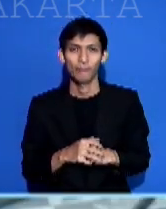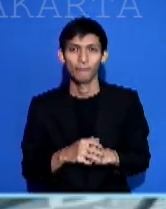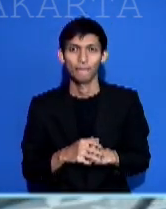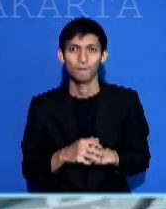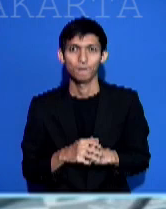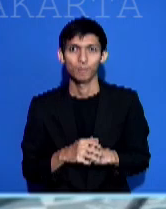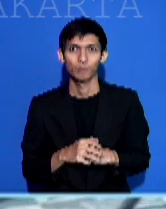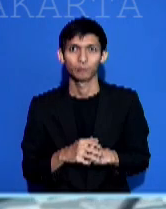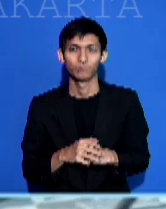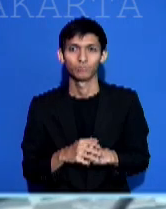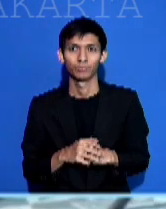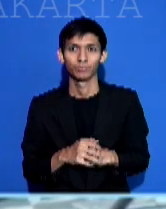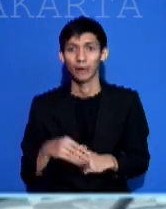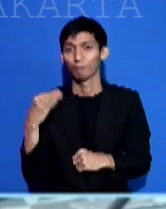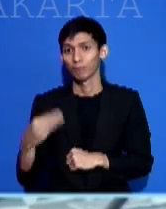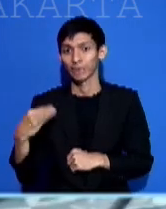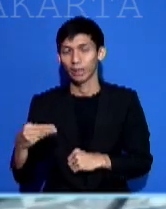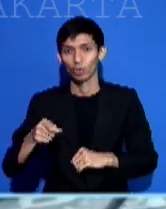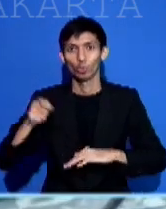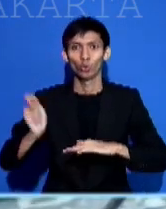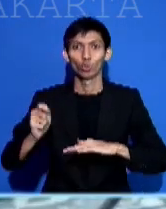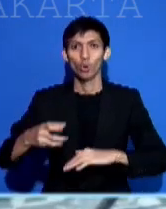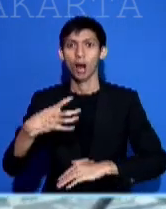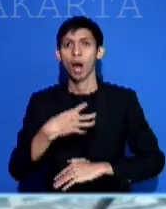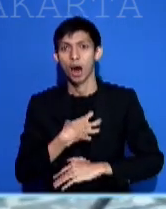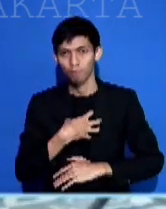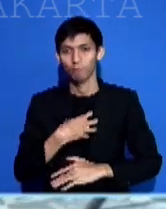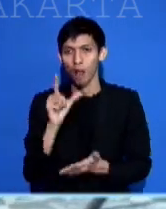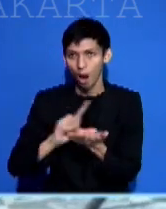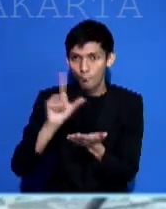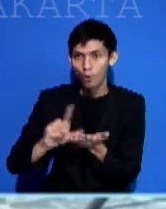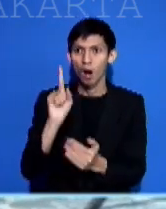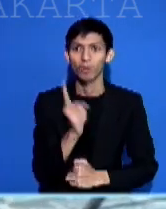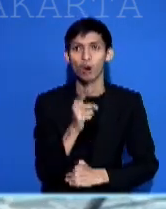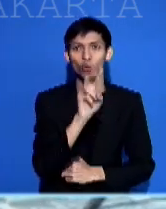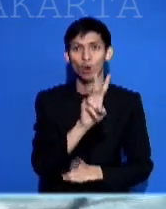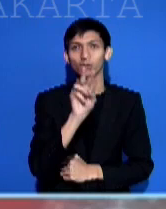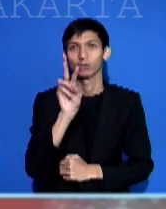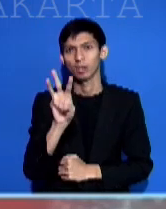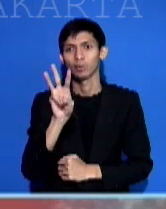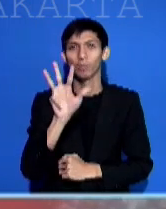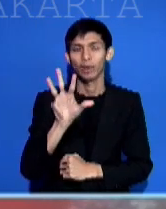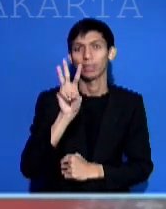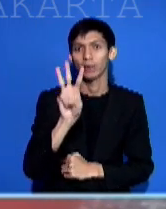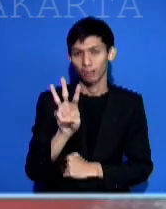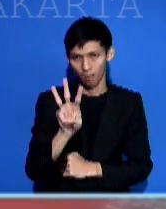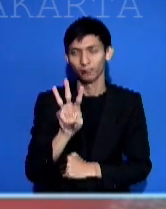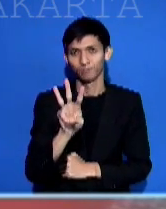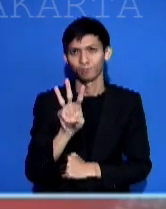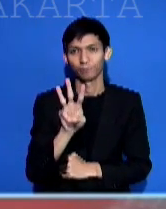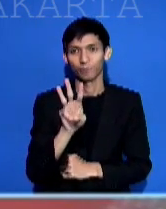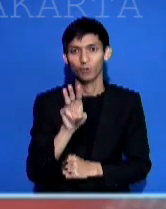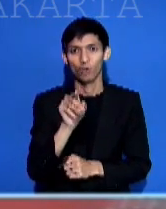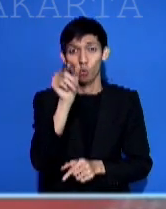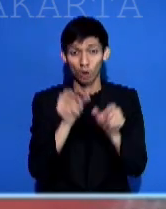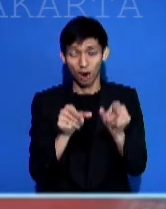Kanwil Kemenkumham Daerah Istimewa Yogyakarta melaporkan sebanyak 2.393 narapidana siap mencoblos tanggal 14